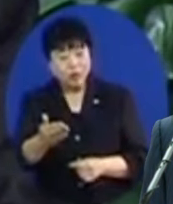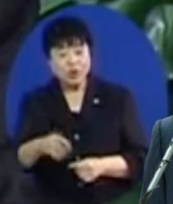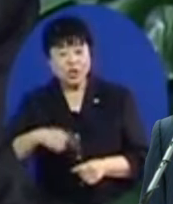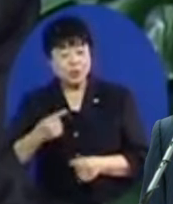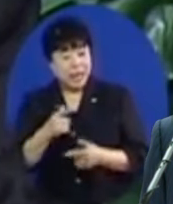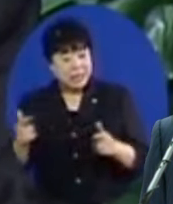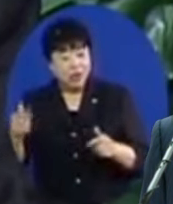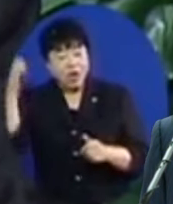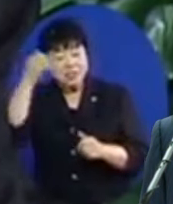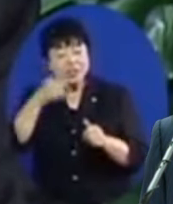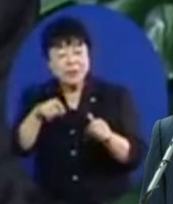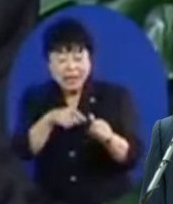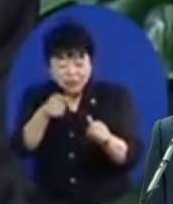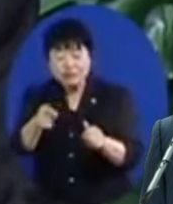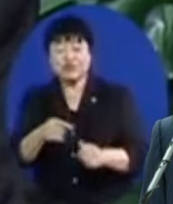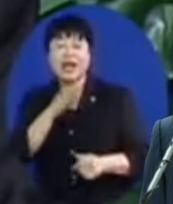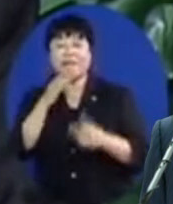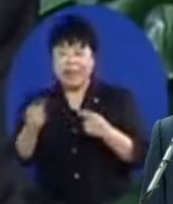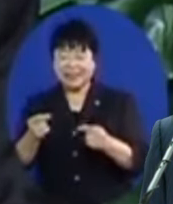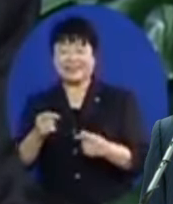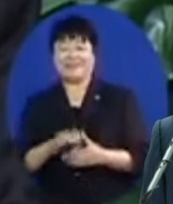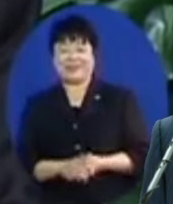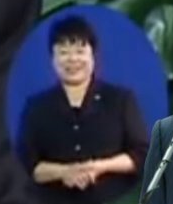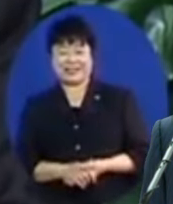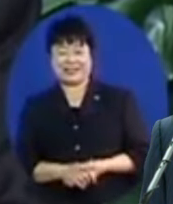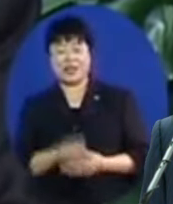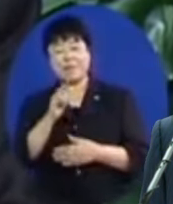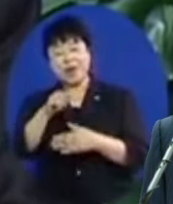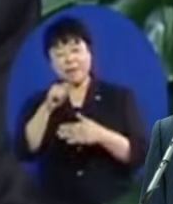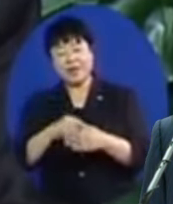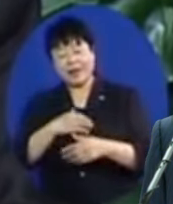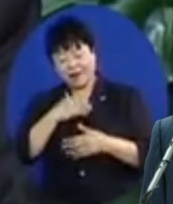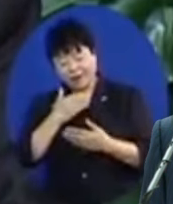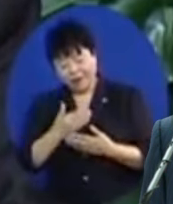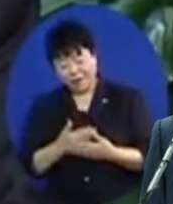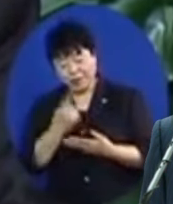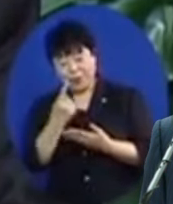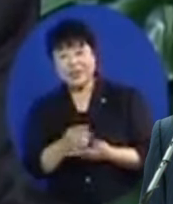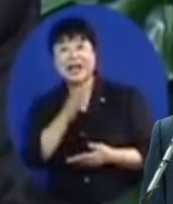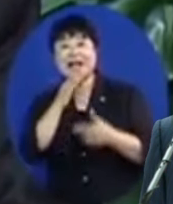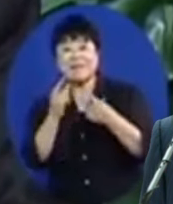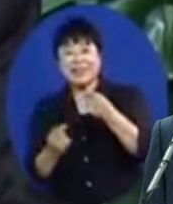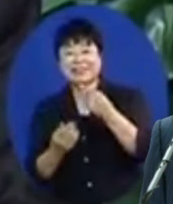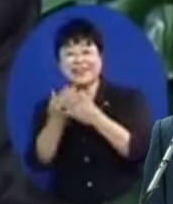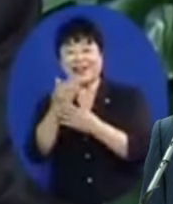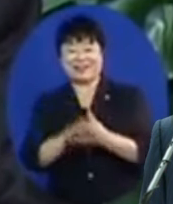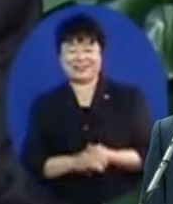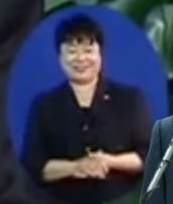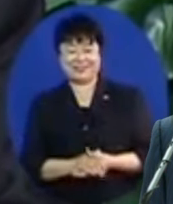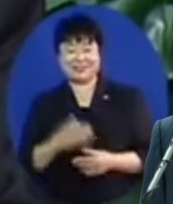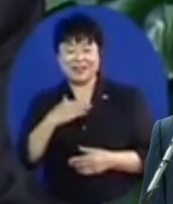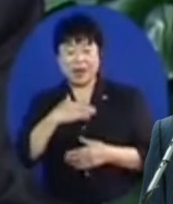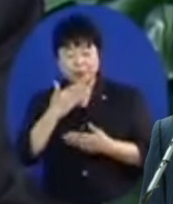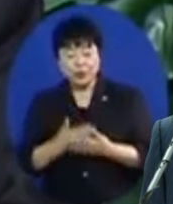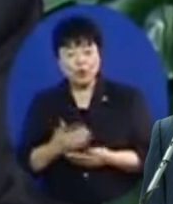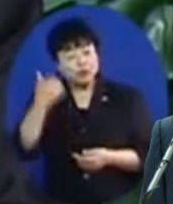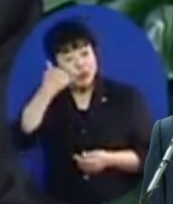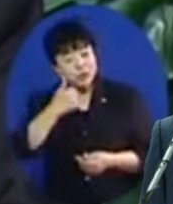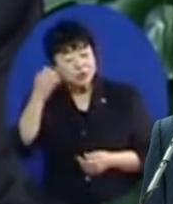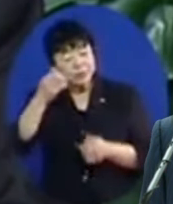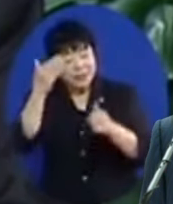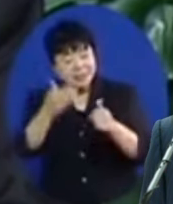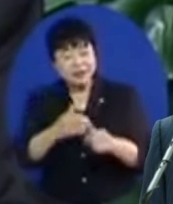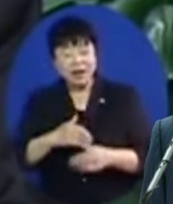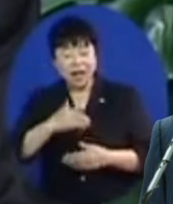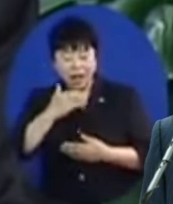아니라 성령이 그렇게 만들어주시는 것입니다. 마음에 감동이 오니까 아멘이 나오지 않습니까? 그 감동을 누가 주십니까?